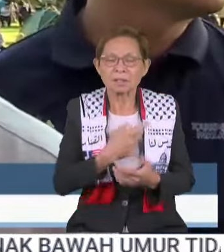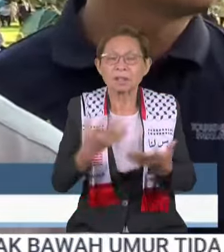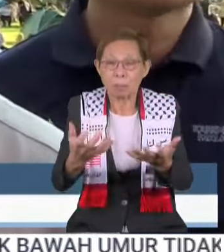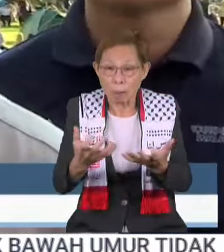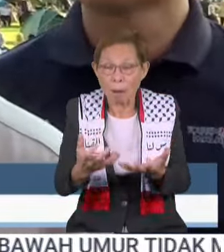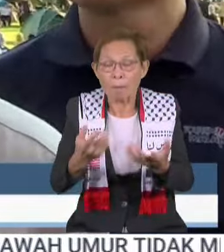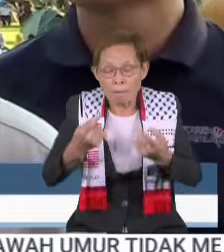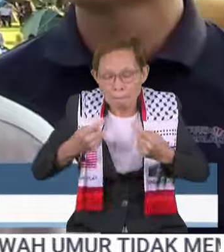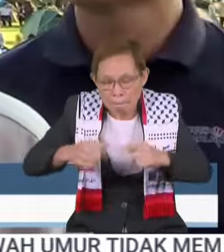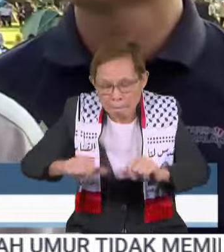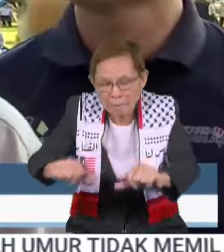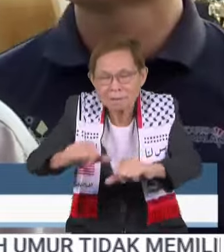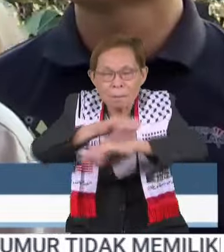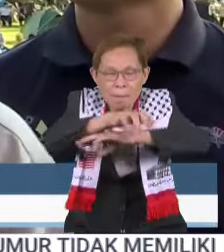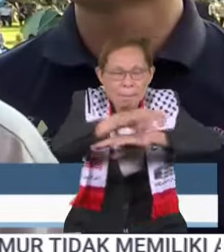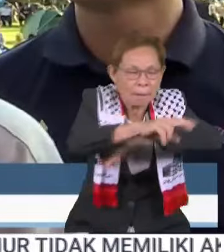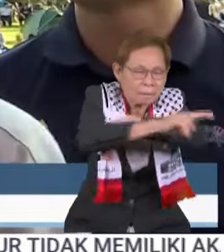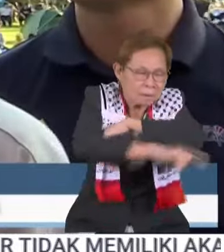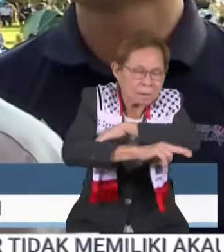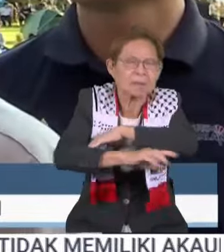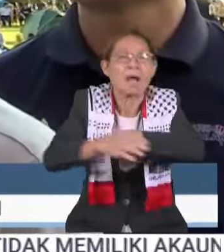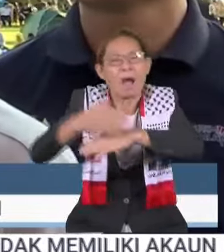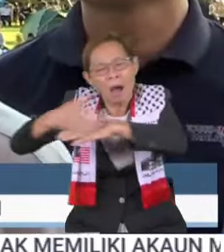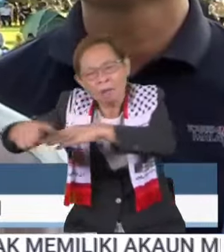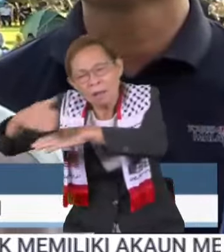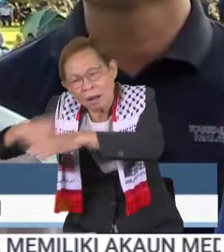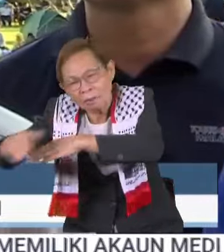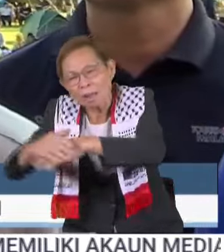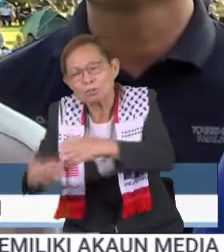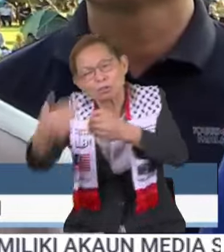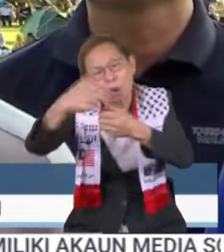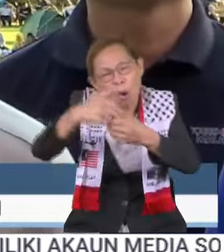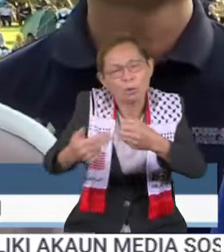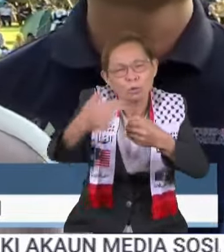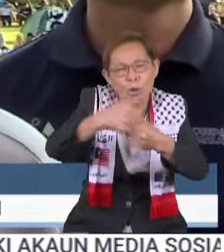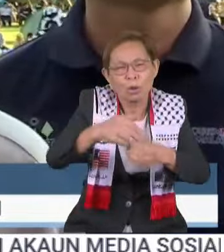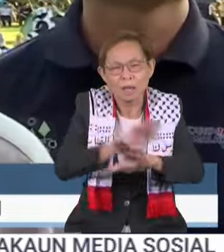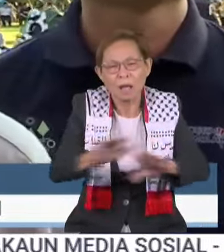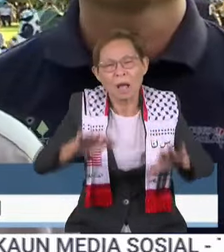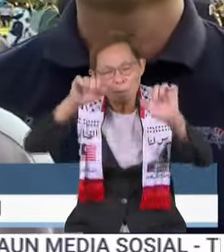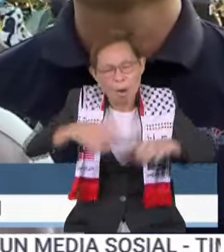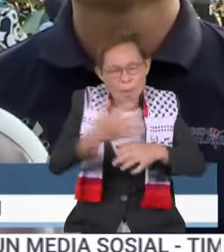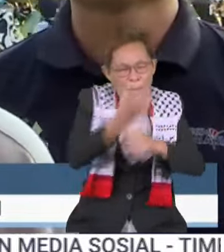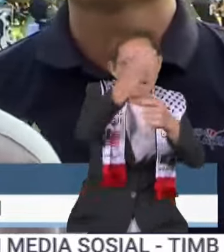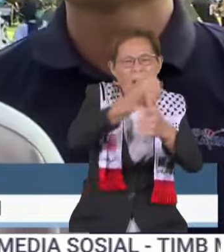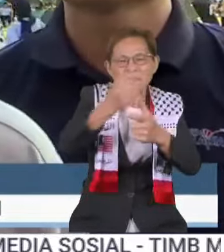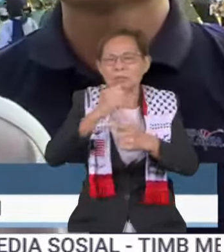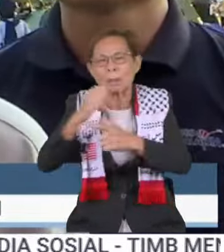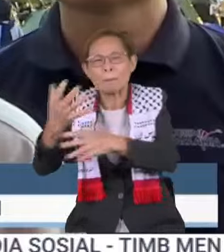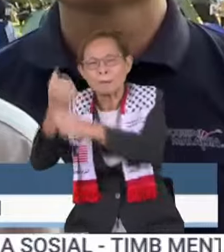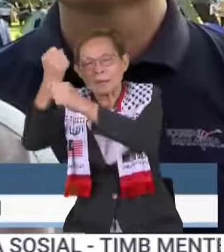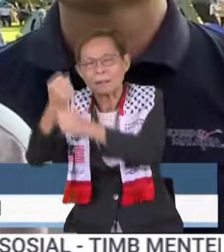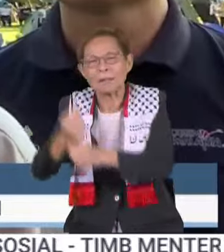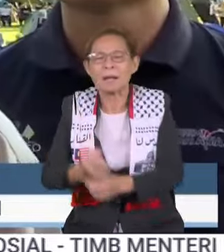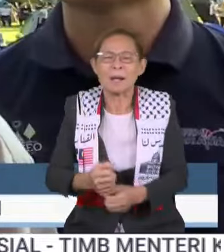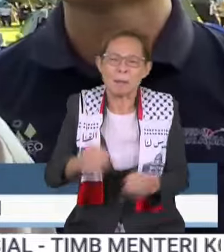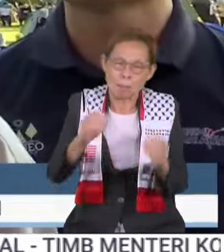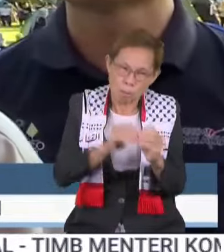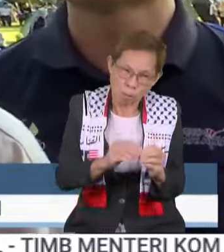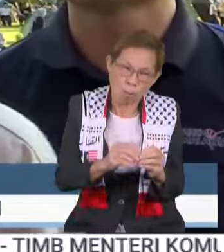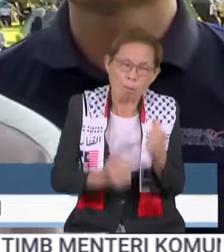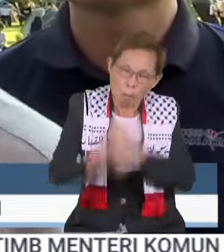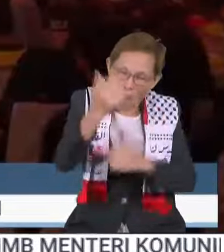supaya menghantar. Jangan dilihat terlalu sangat daripada boleh menang ke tidak, tapi lebih untuk